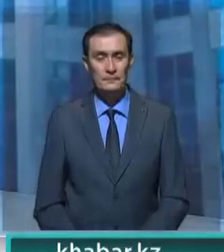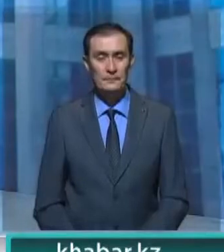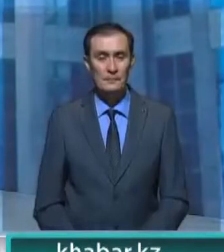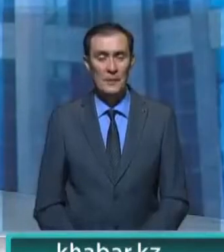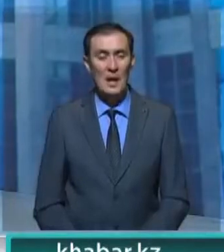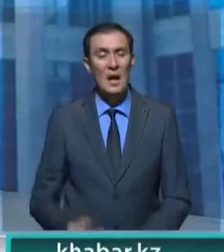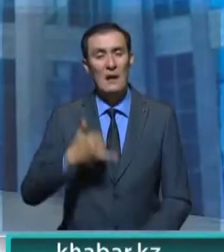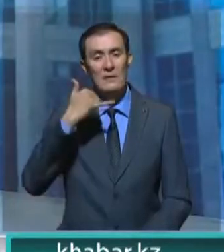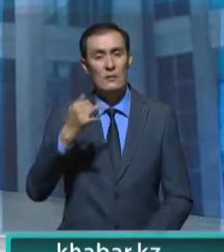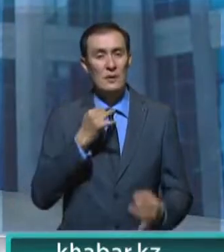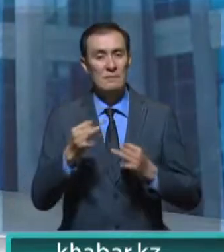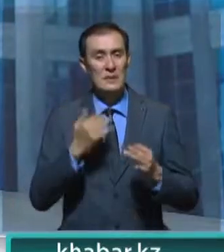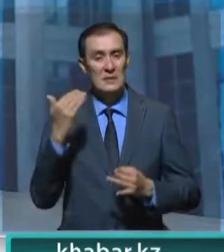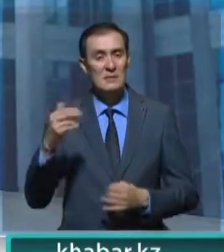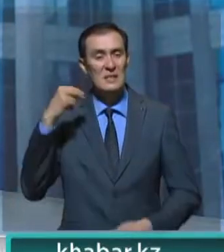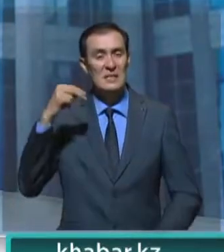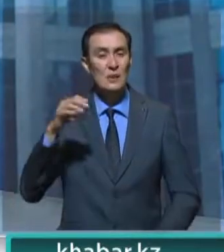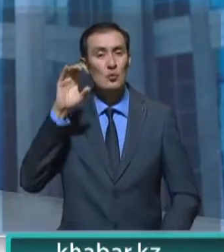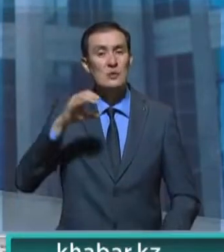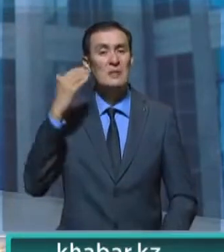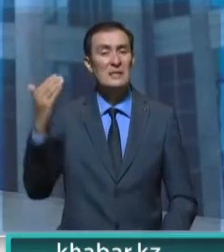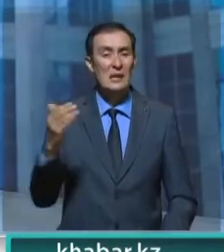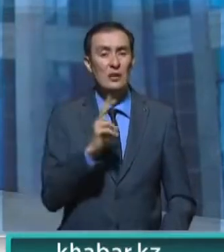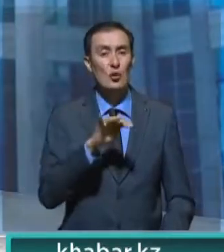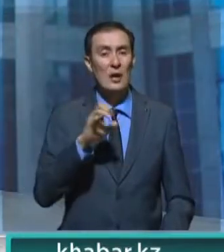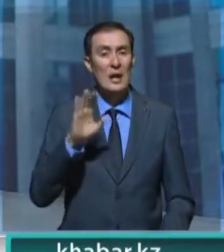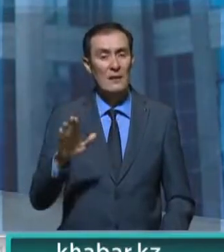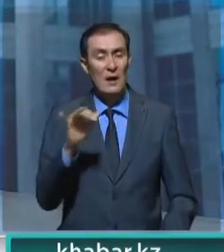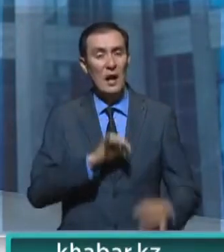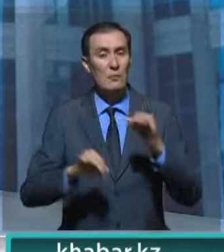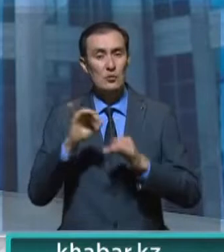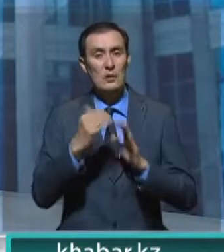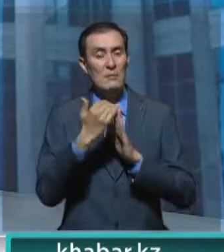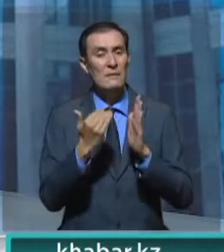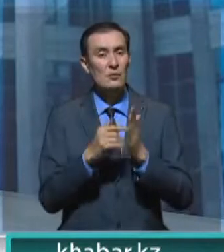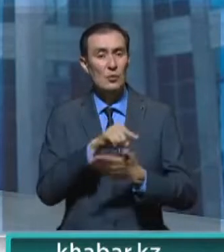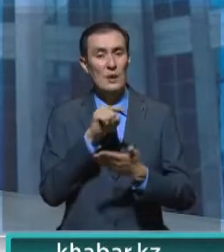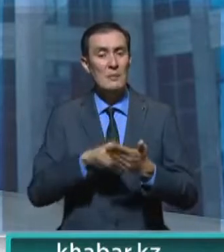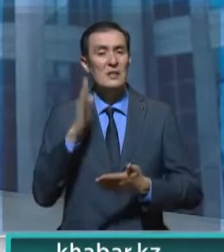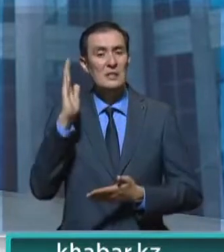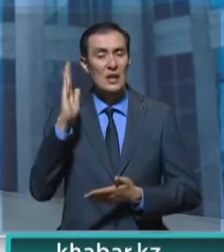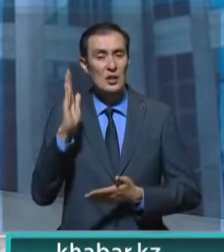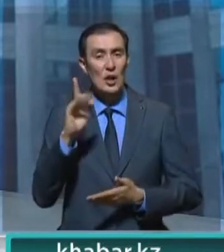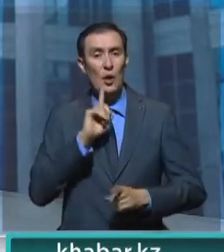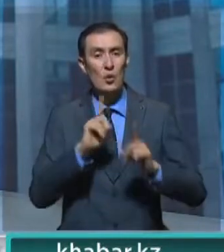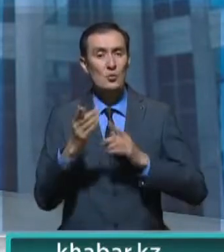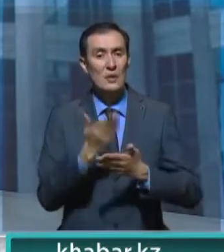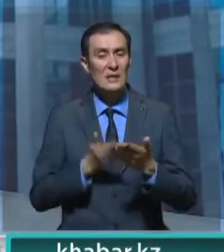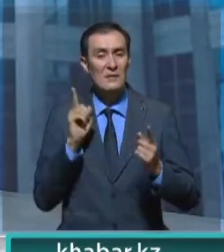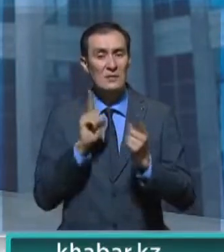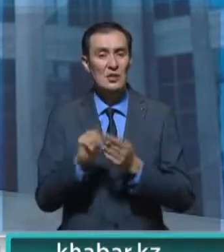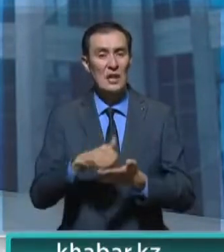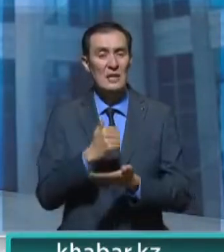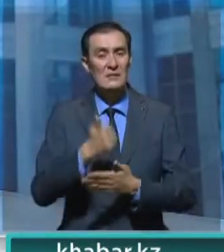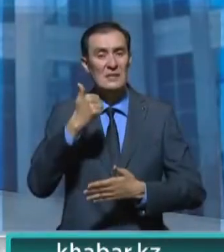в телефонной беседе с президентом узбекистана касым-жомарт токаев обсудил повестку дня предстоящей консультативной встречи лидеров